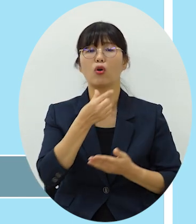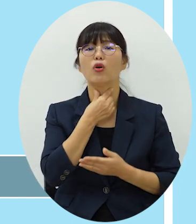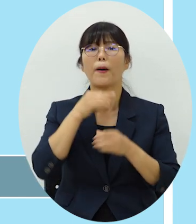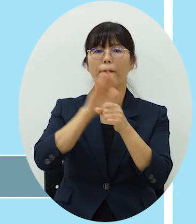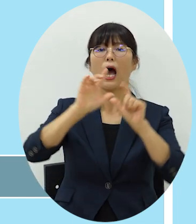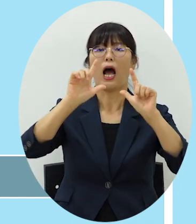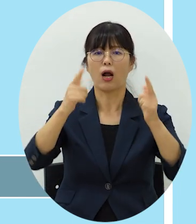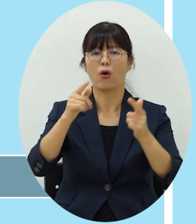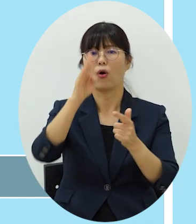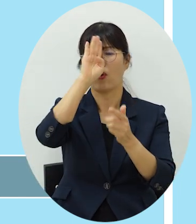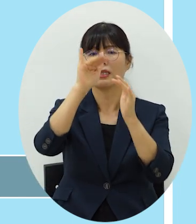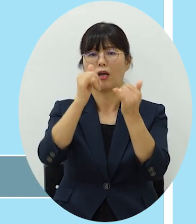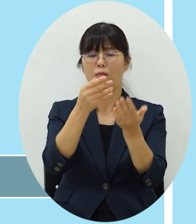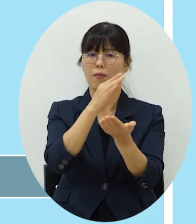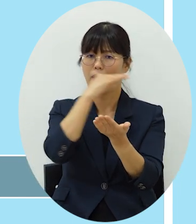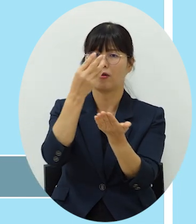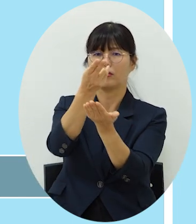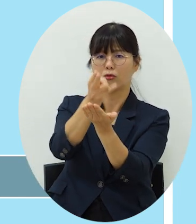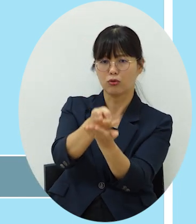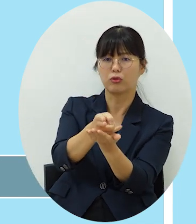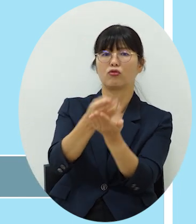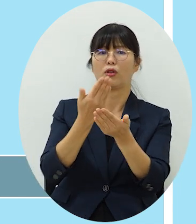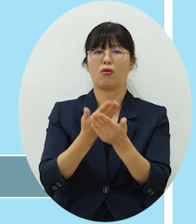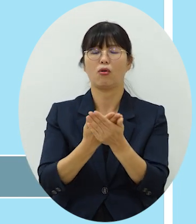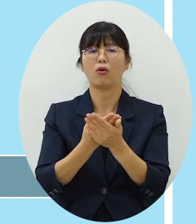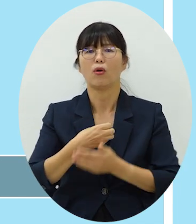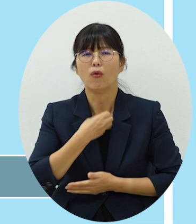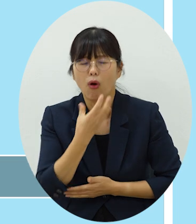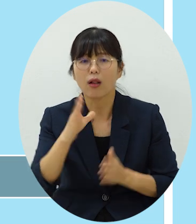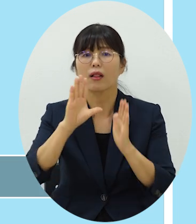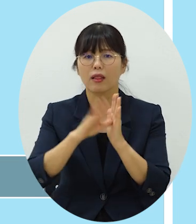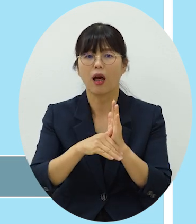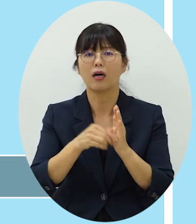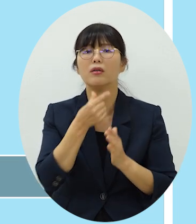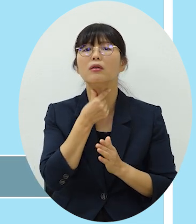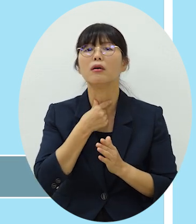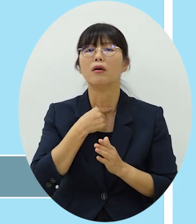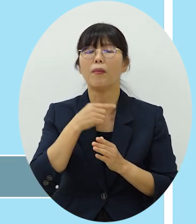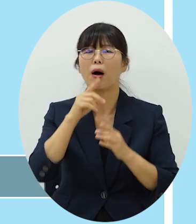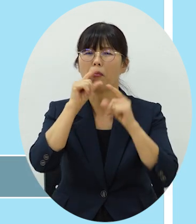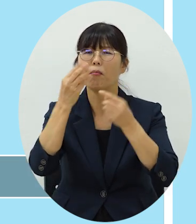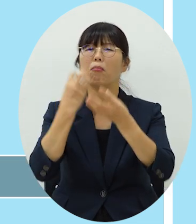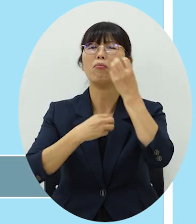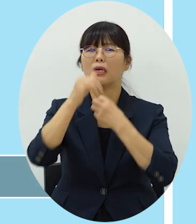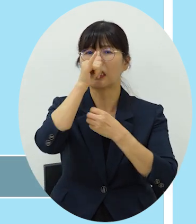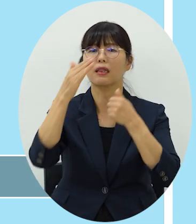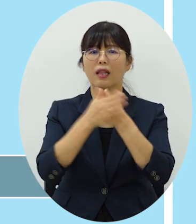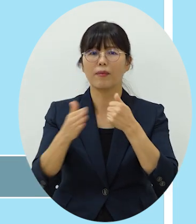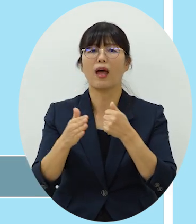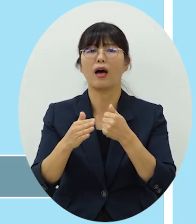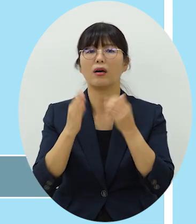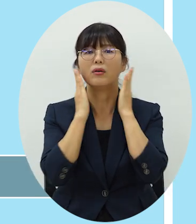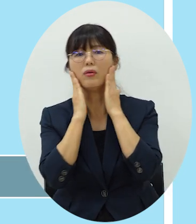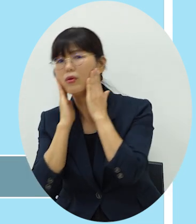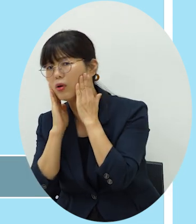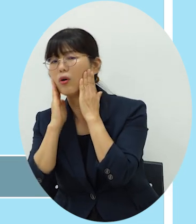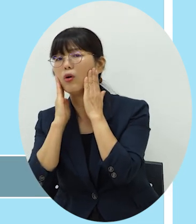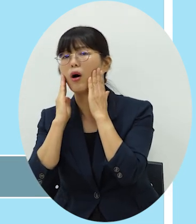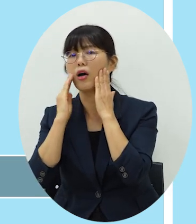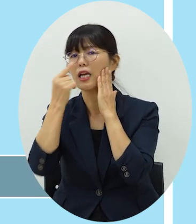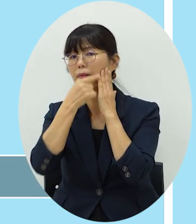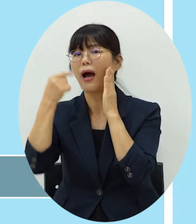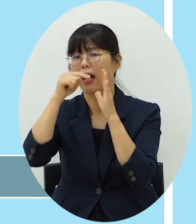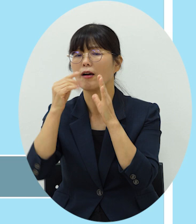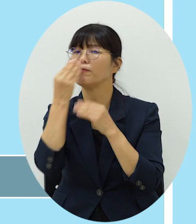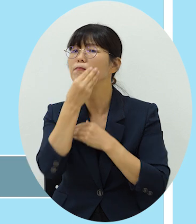막히지 않도록 환자를 편하게 해주세요. 구토하는 경우 기도로 음식이 들어갈 수 있으므로 얼굴은 옆으로 돌려주시고